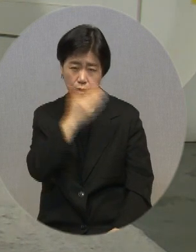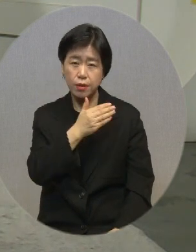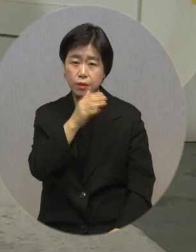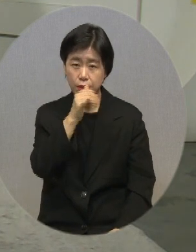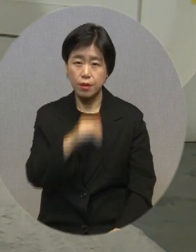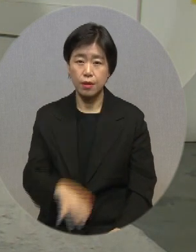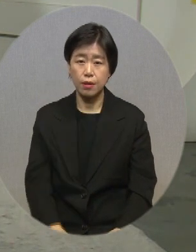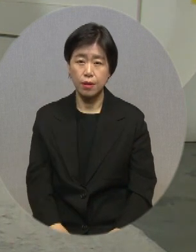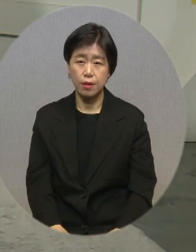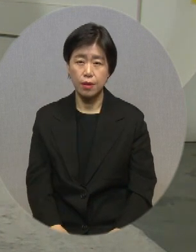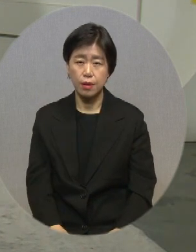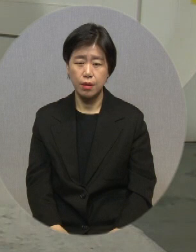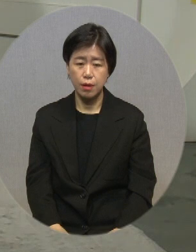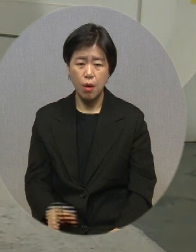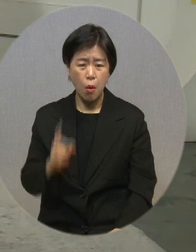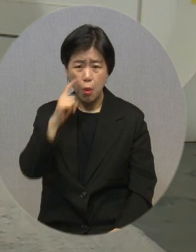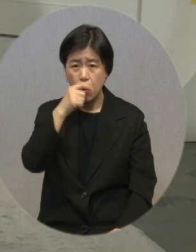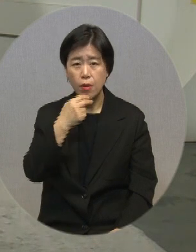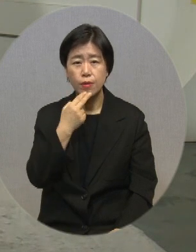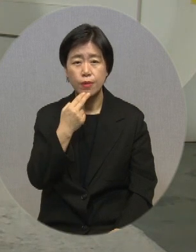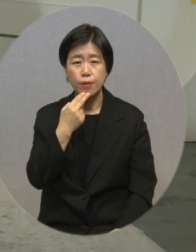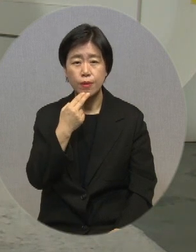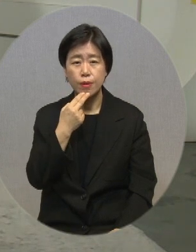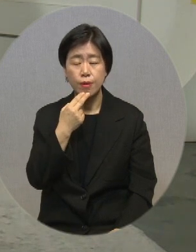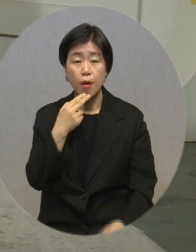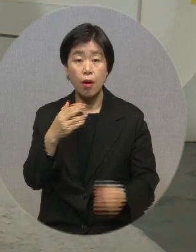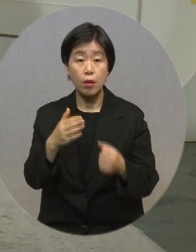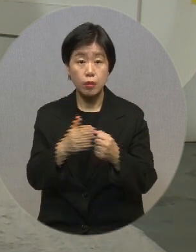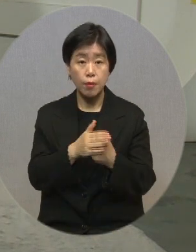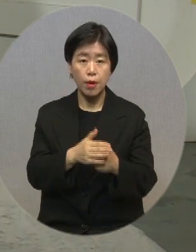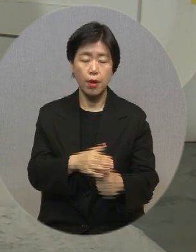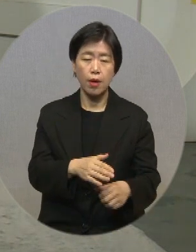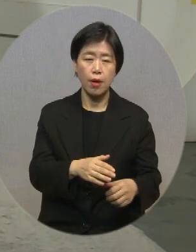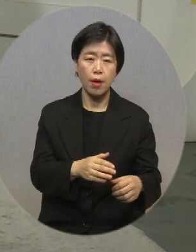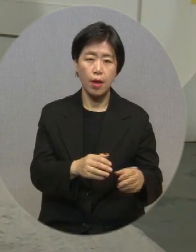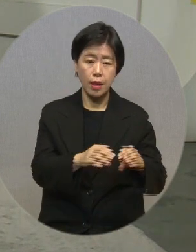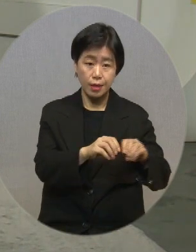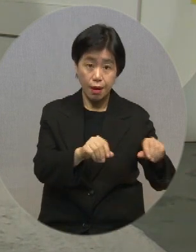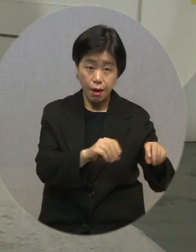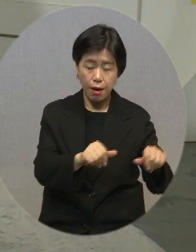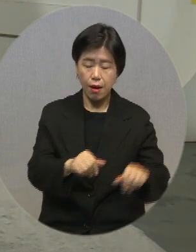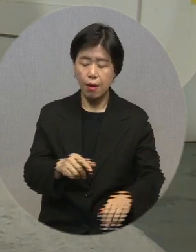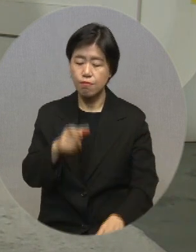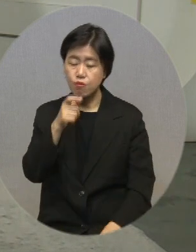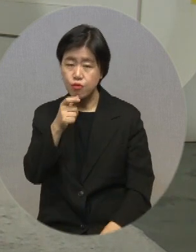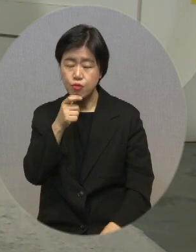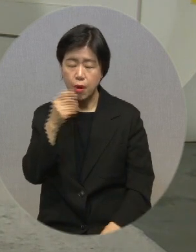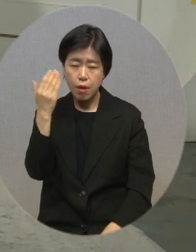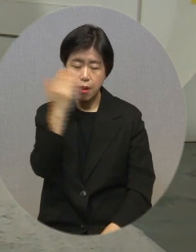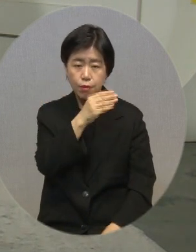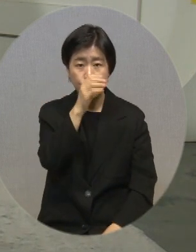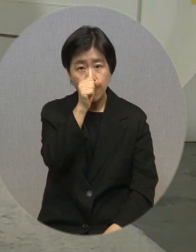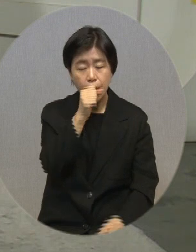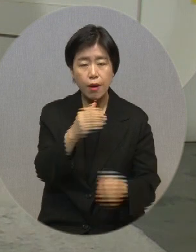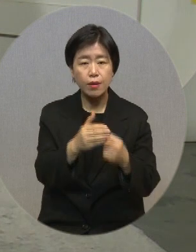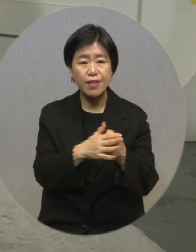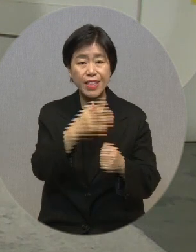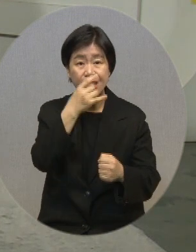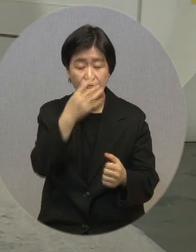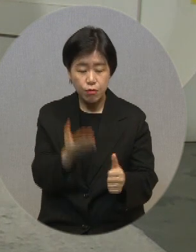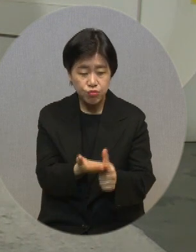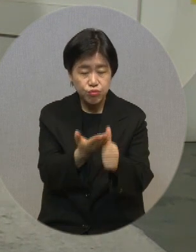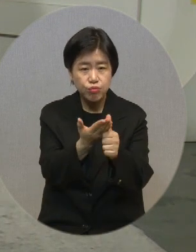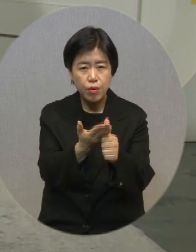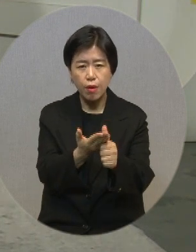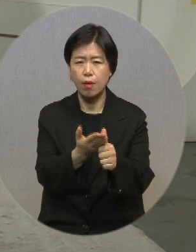지역이기 때문에. 네네. 발 오염이 안 됐으니까. 예. 그래가 일단 쌀이 좋은 거고요. 네. 네. 네, 그다음에 거기 이제 가면은